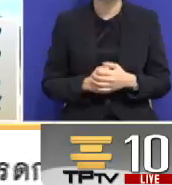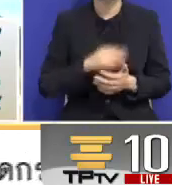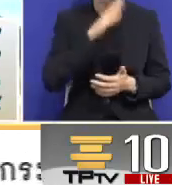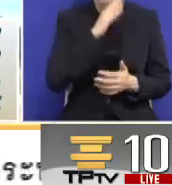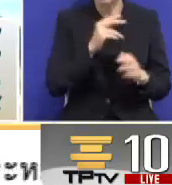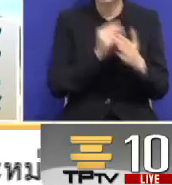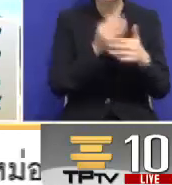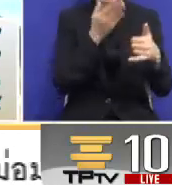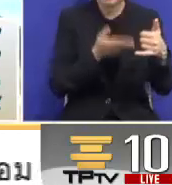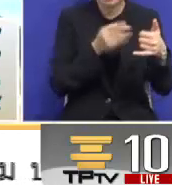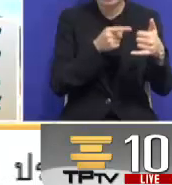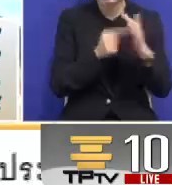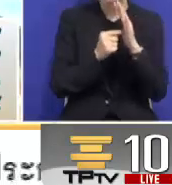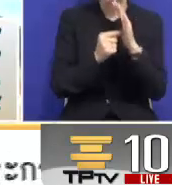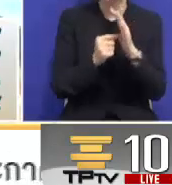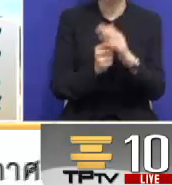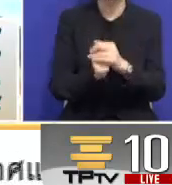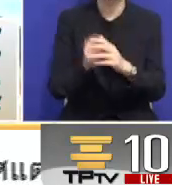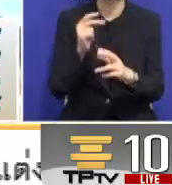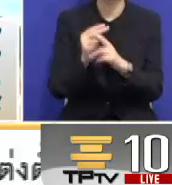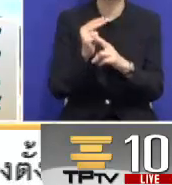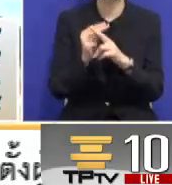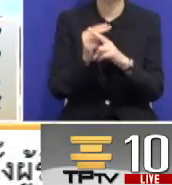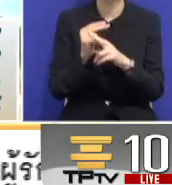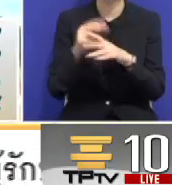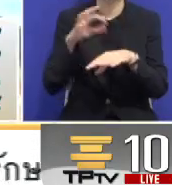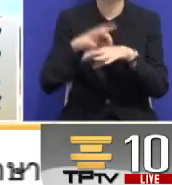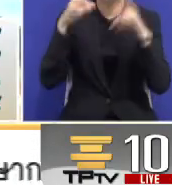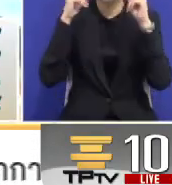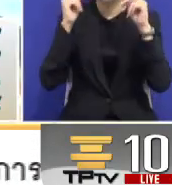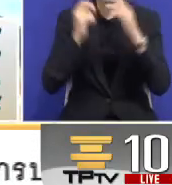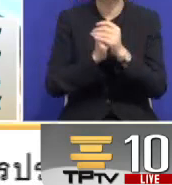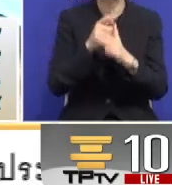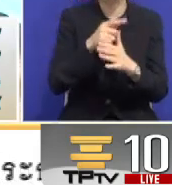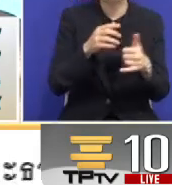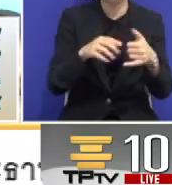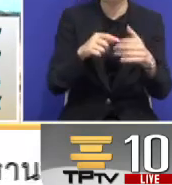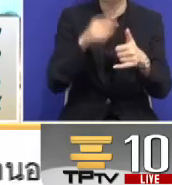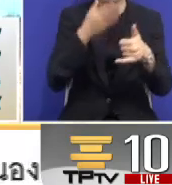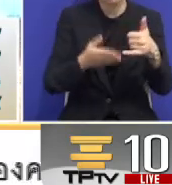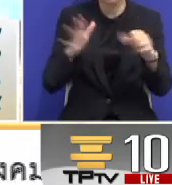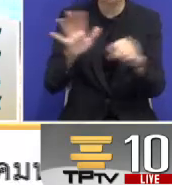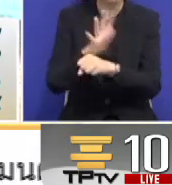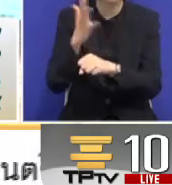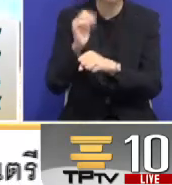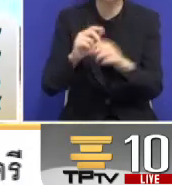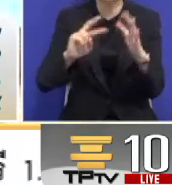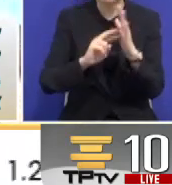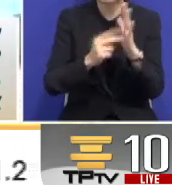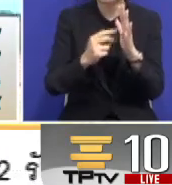ติเท่ากับไม่ได้เสนอนะครับรัฐธรรมนูญบอกงั้นนะเพราะฉะนั้